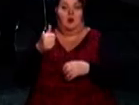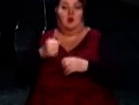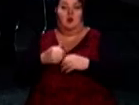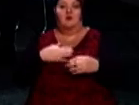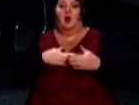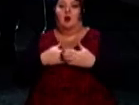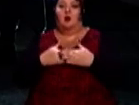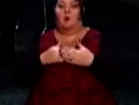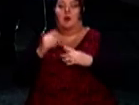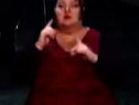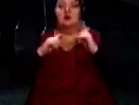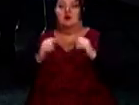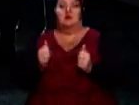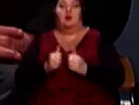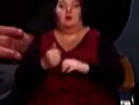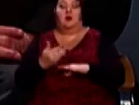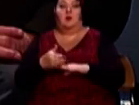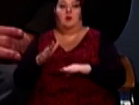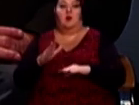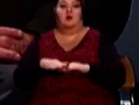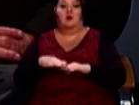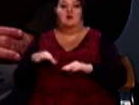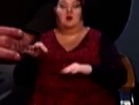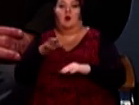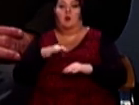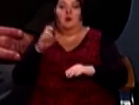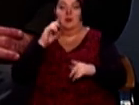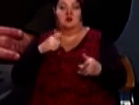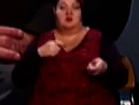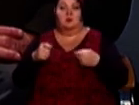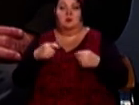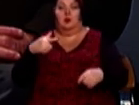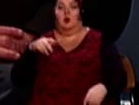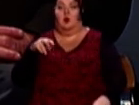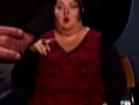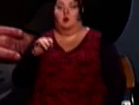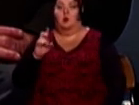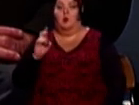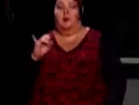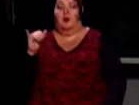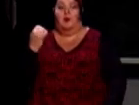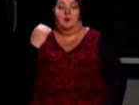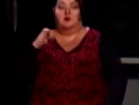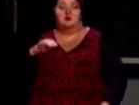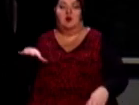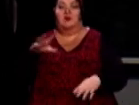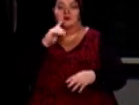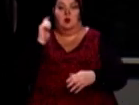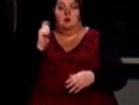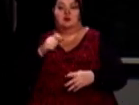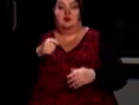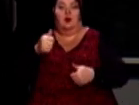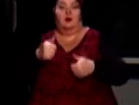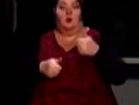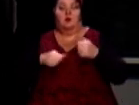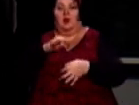при Полтавській обласній державній адміністрації Володимир Голуб. Вітаю вас. Та переможниця всеукраїнського конкурсу